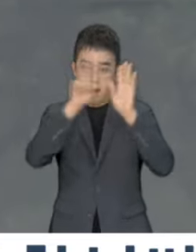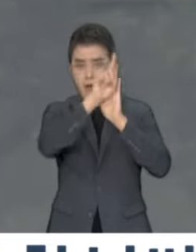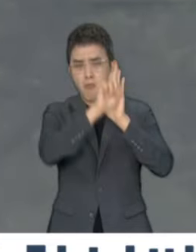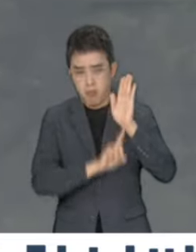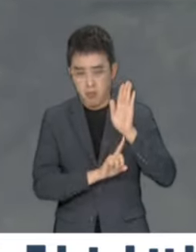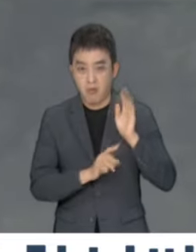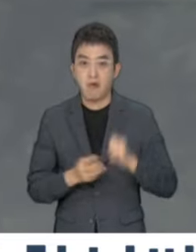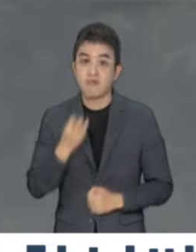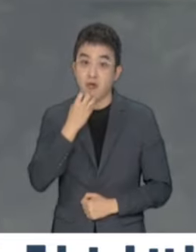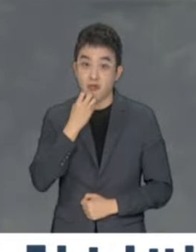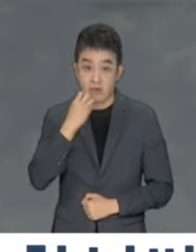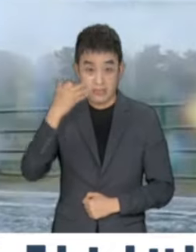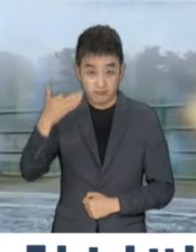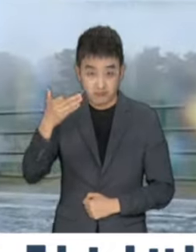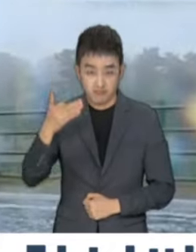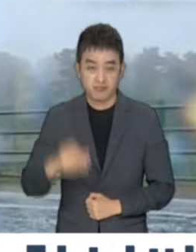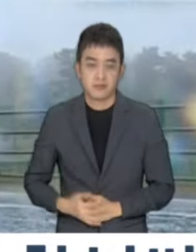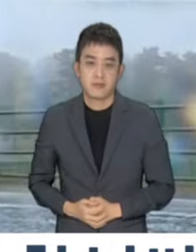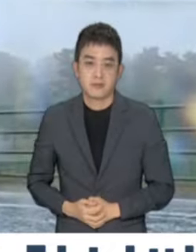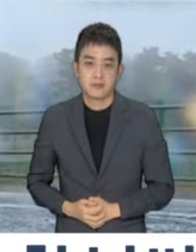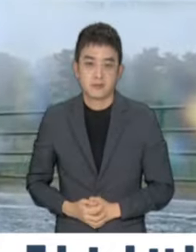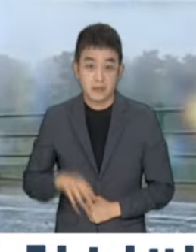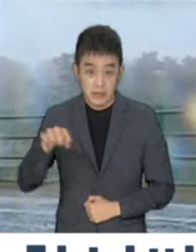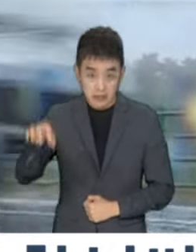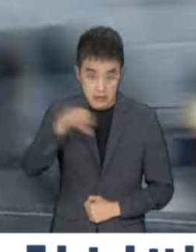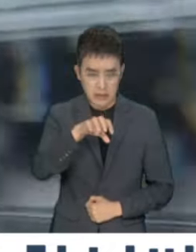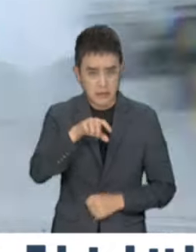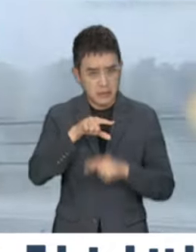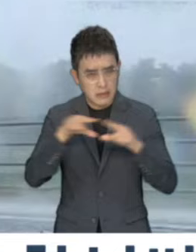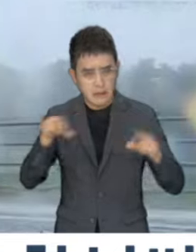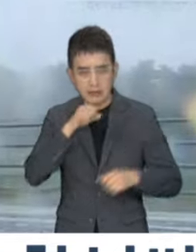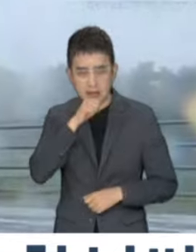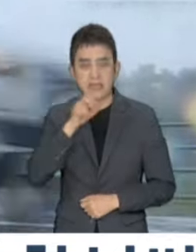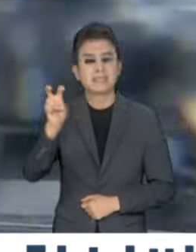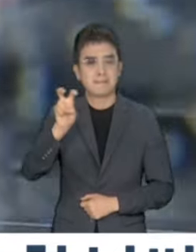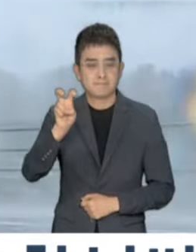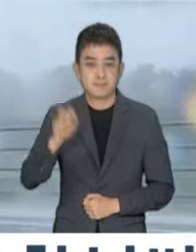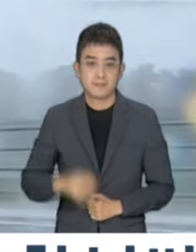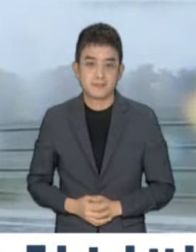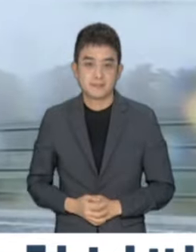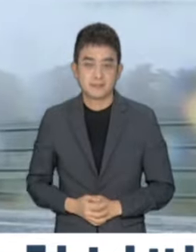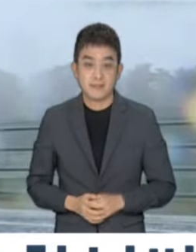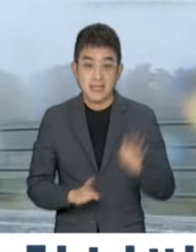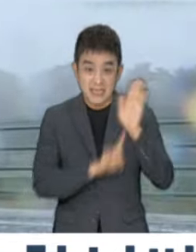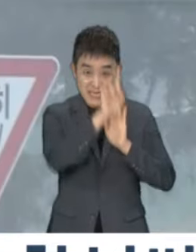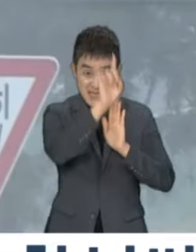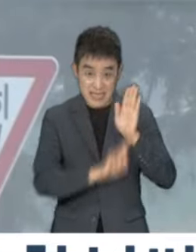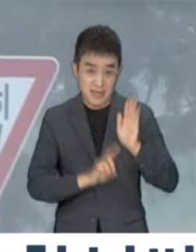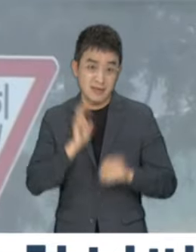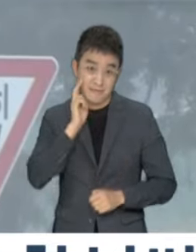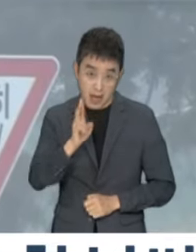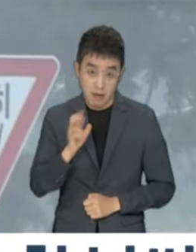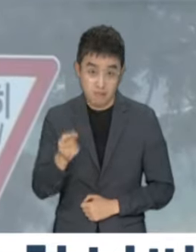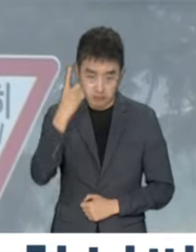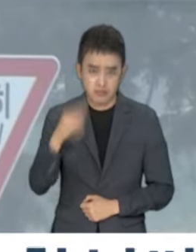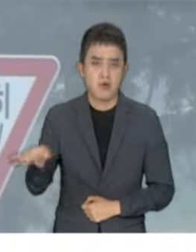최고 기온 서울은 19도에 그치는 등 대부분 지역이 20도를 밑돌겠습니다. 들쑥날쑥한 기온 변화에 건강